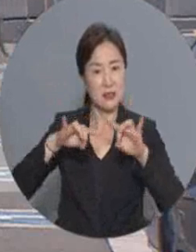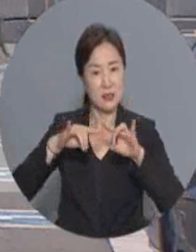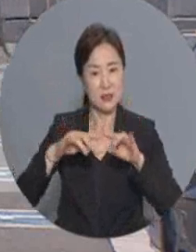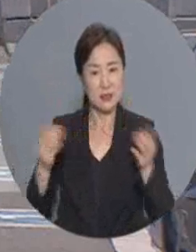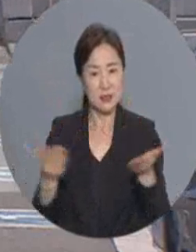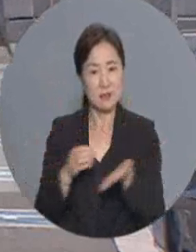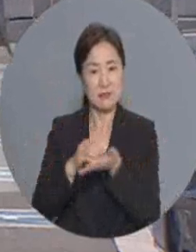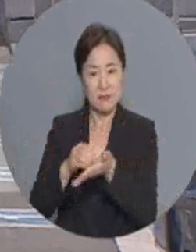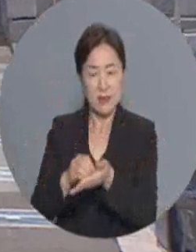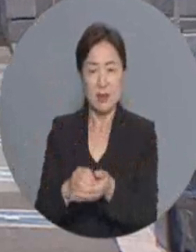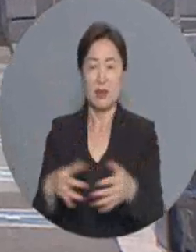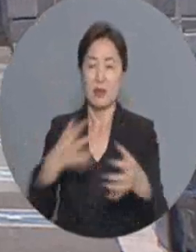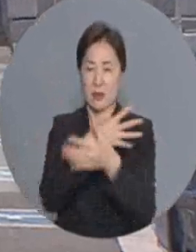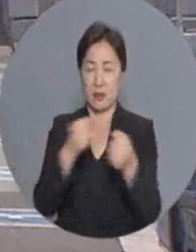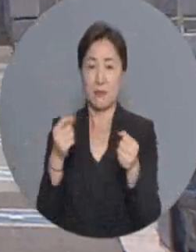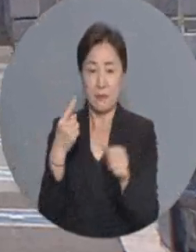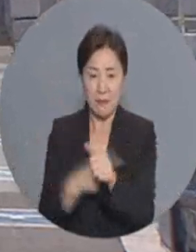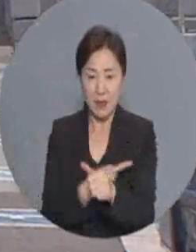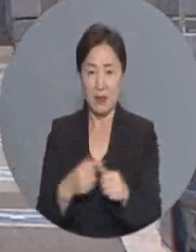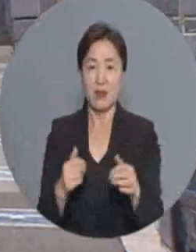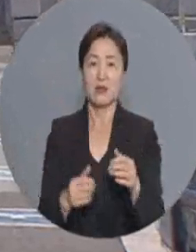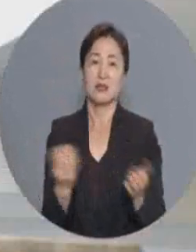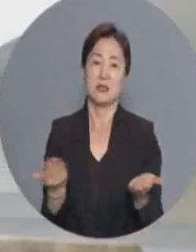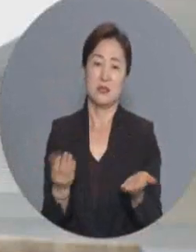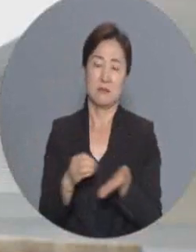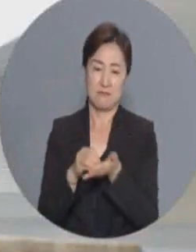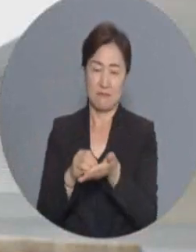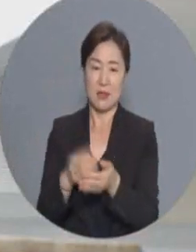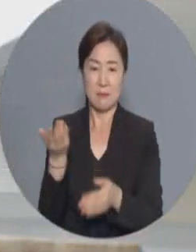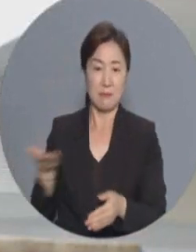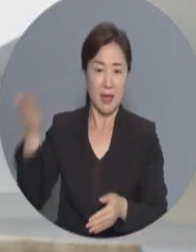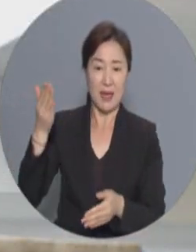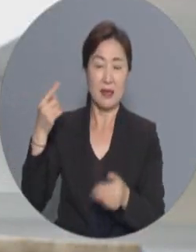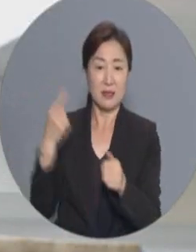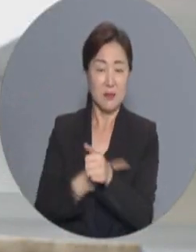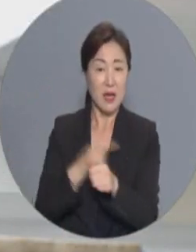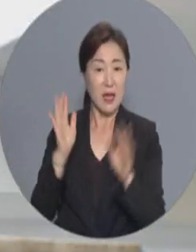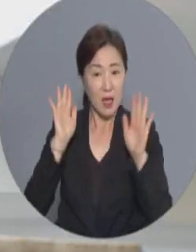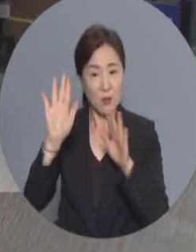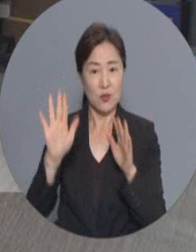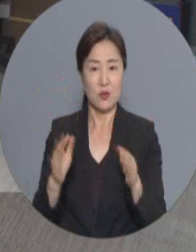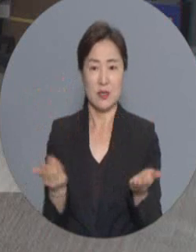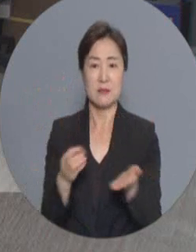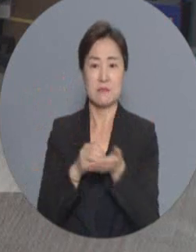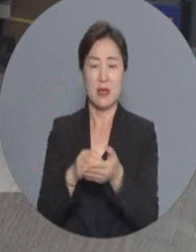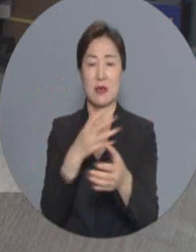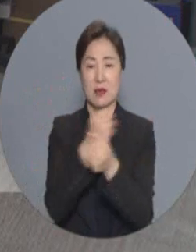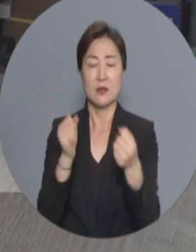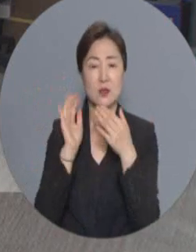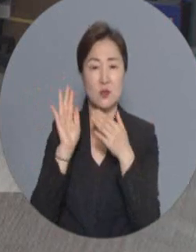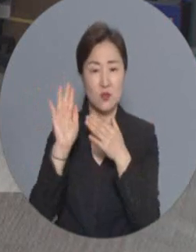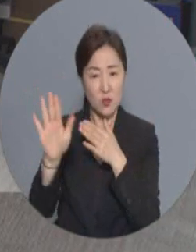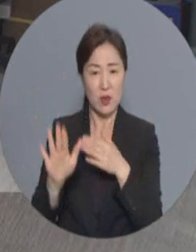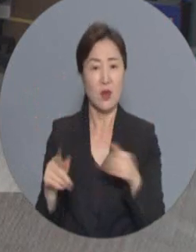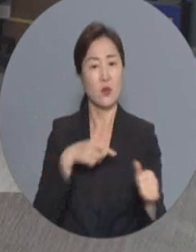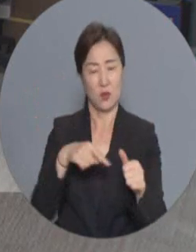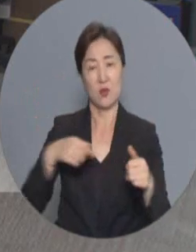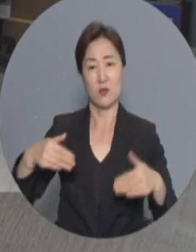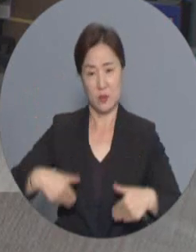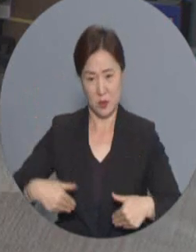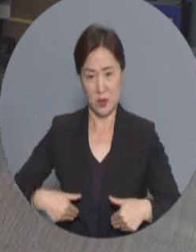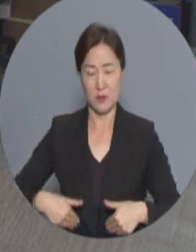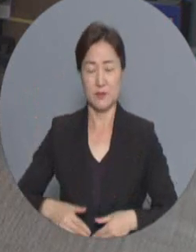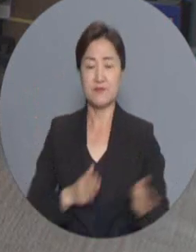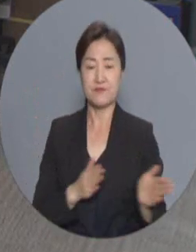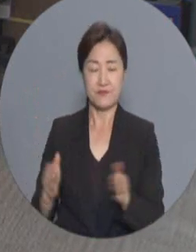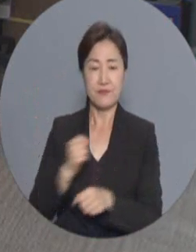통해 취업률이 획기적으로 향상됐다며 앞으로 채용이 결정된 상태에서 교육할 수 있는 환경을 만드는 데